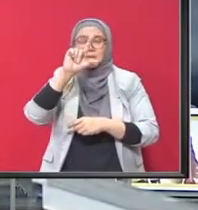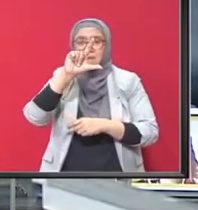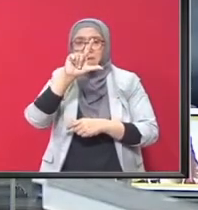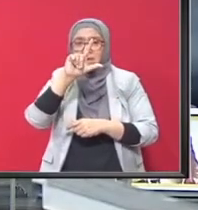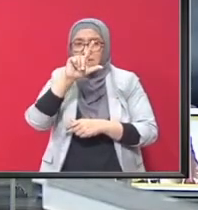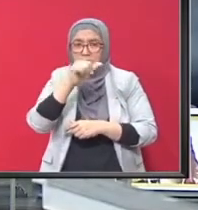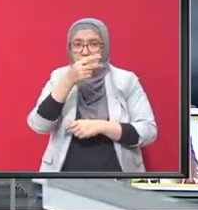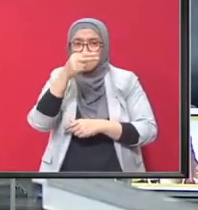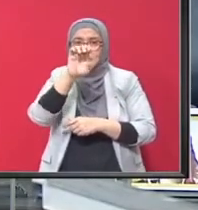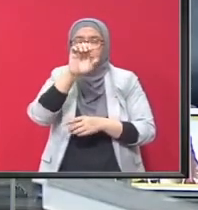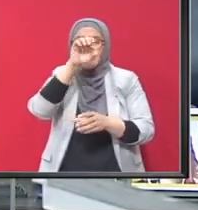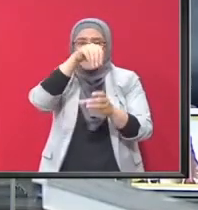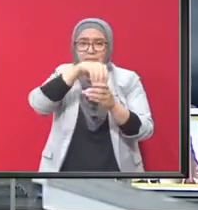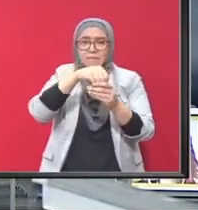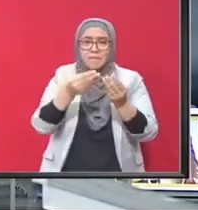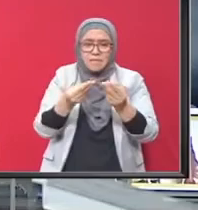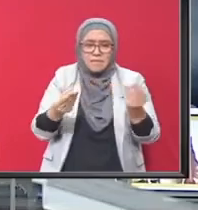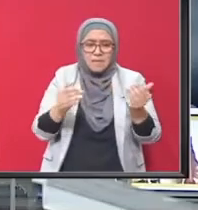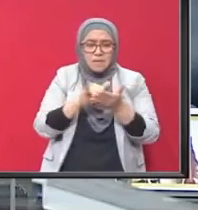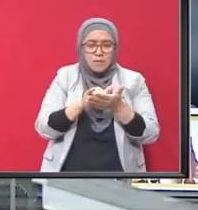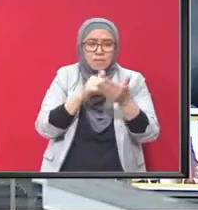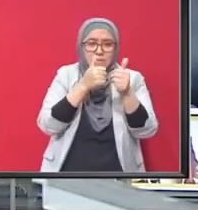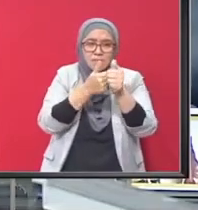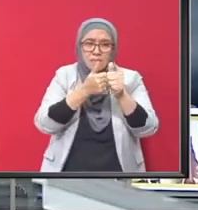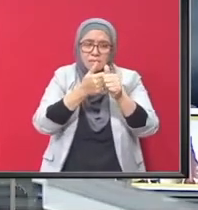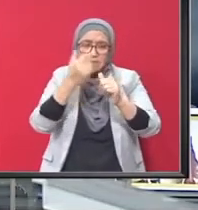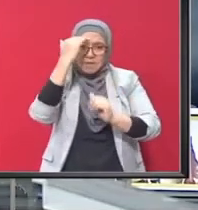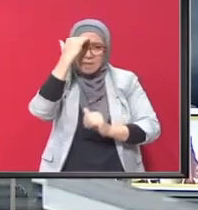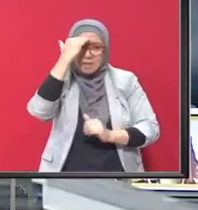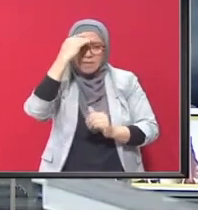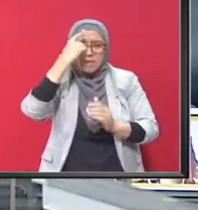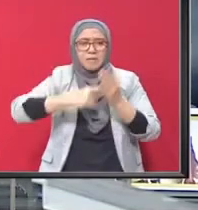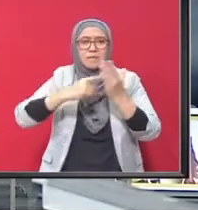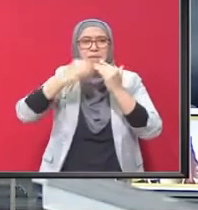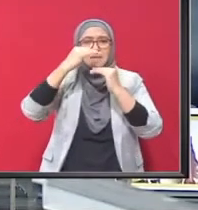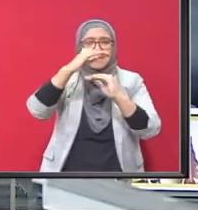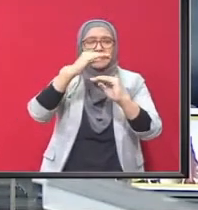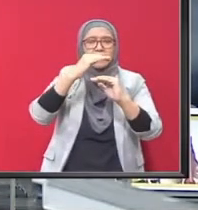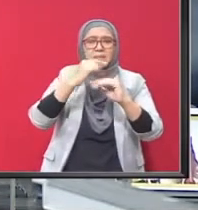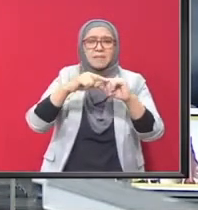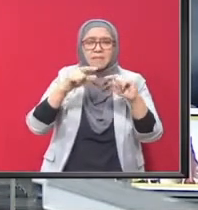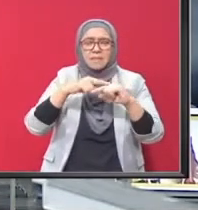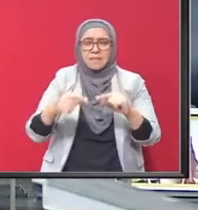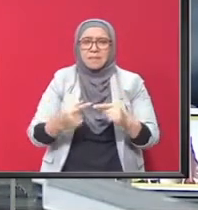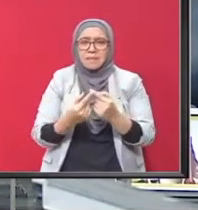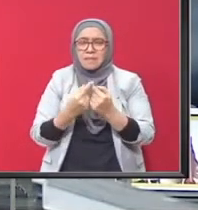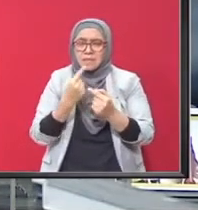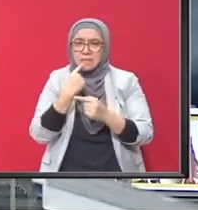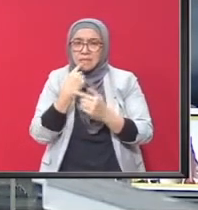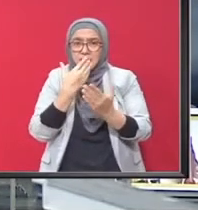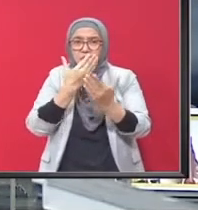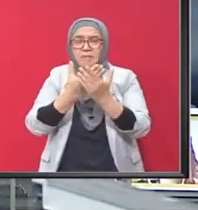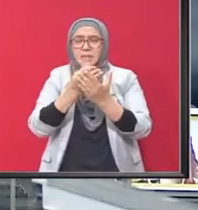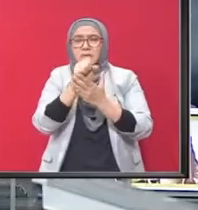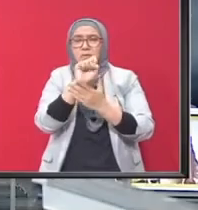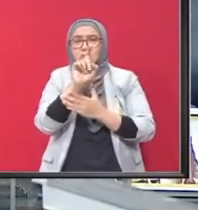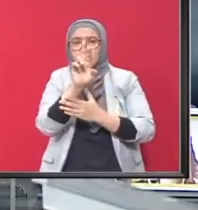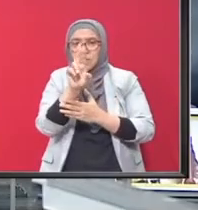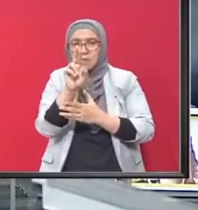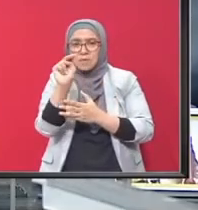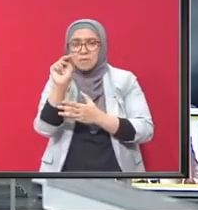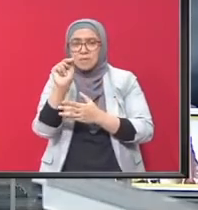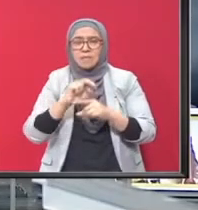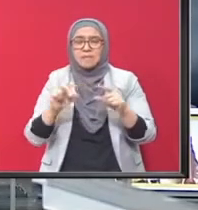bentuk pembacaan dan untuk kesuburan jadi untuk project lintech ini kita buat selama dua musim